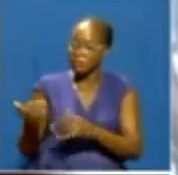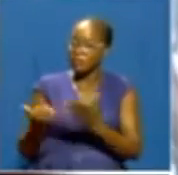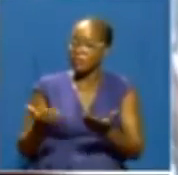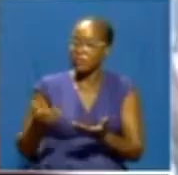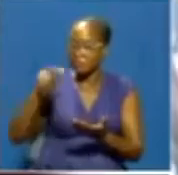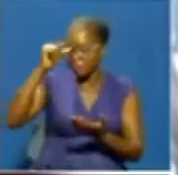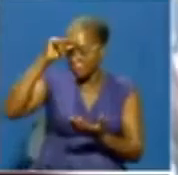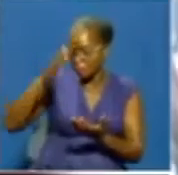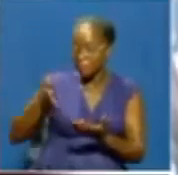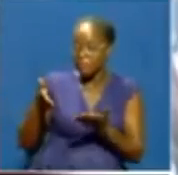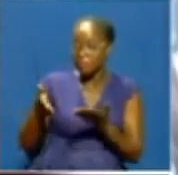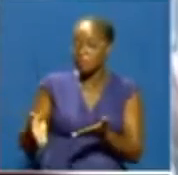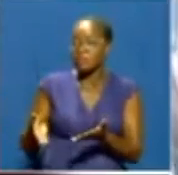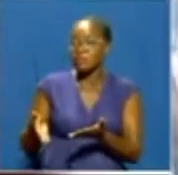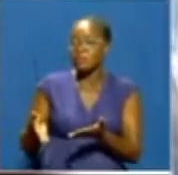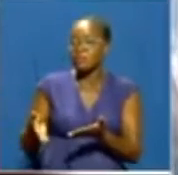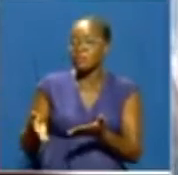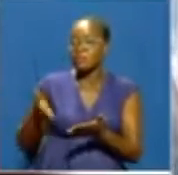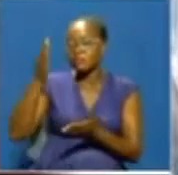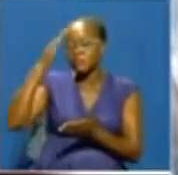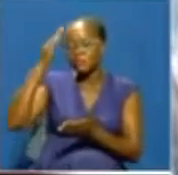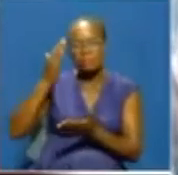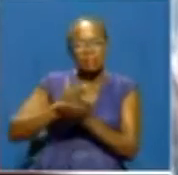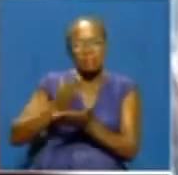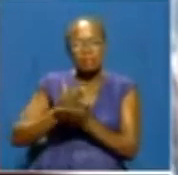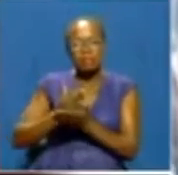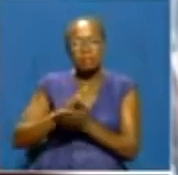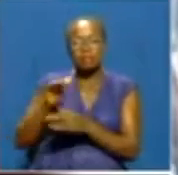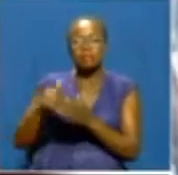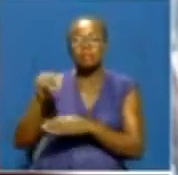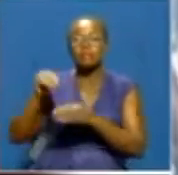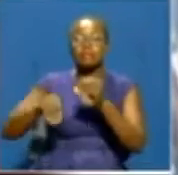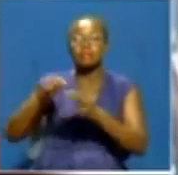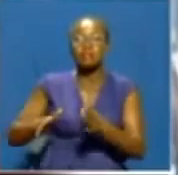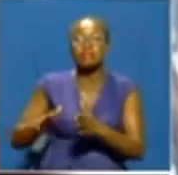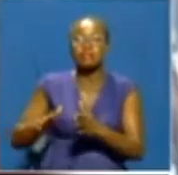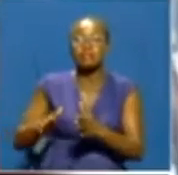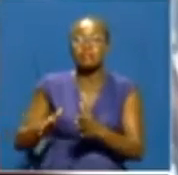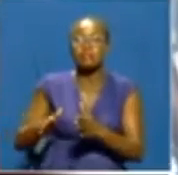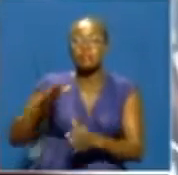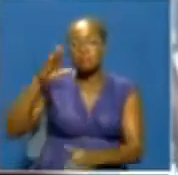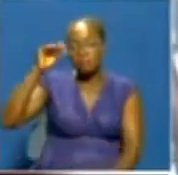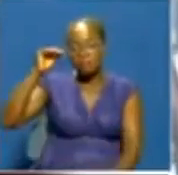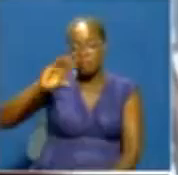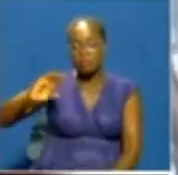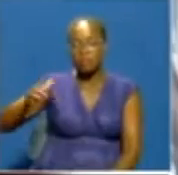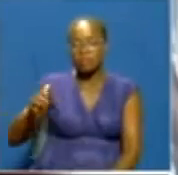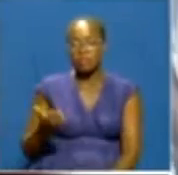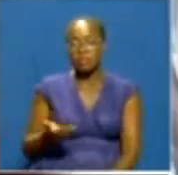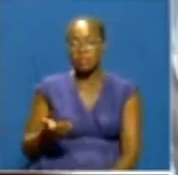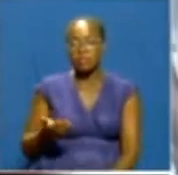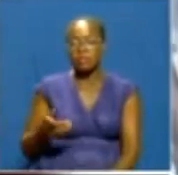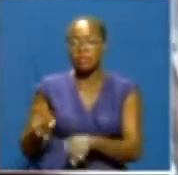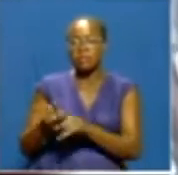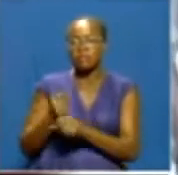wetu wa Mombasa hii aweze kujua kusema kweli hawa wote ni wapiga kura katika eneo la Mombasa County. Hawa vile vile walikuwa ni wafanyi